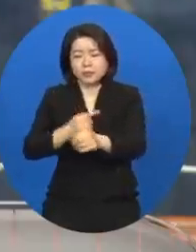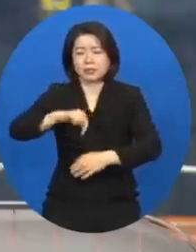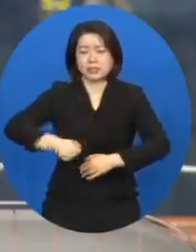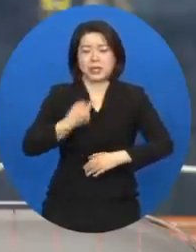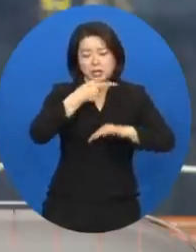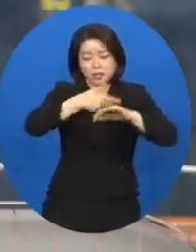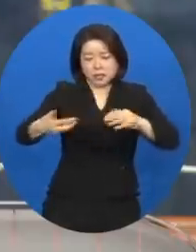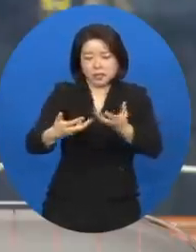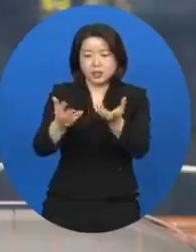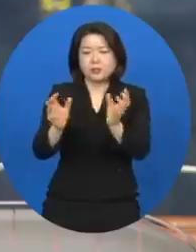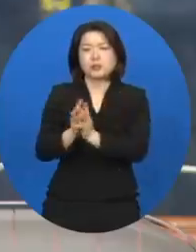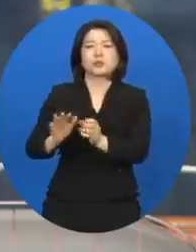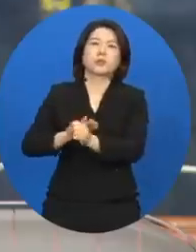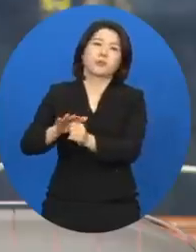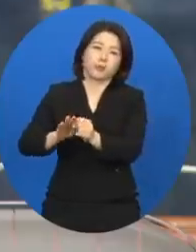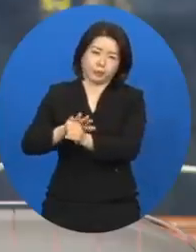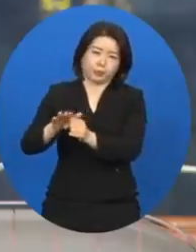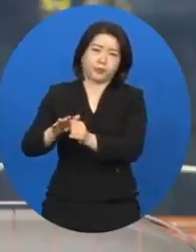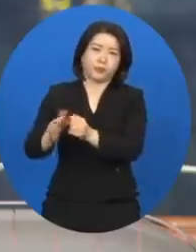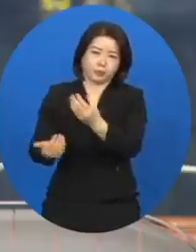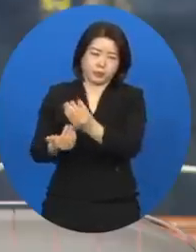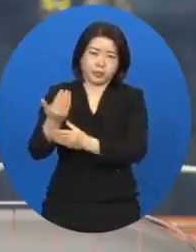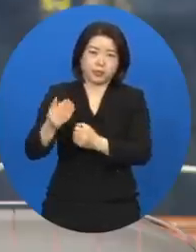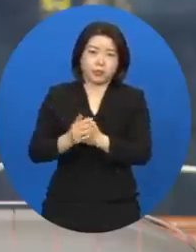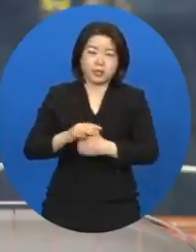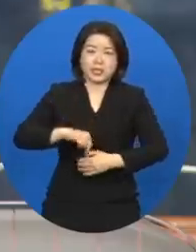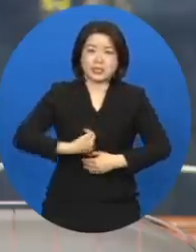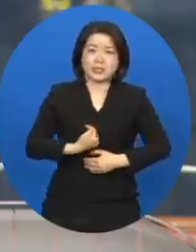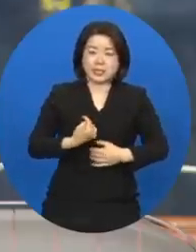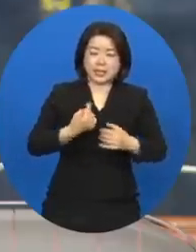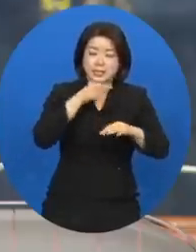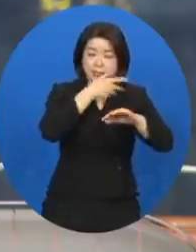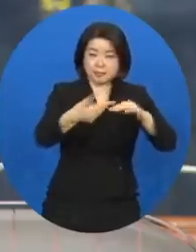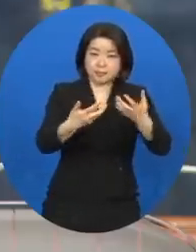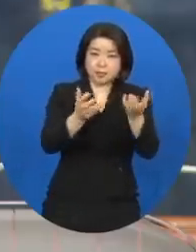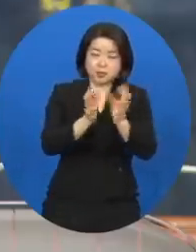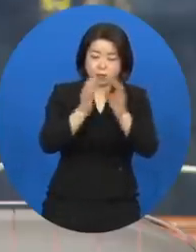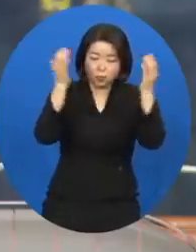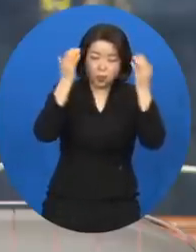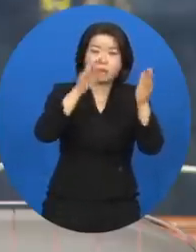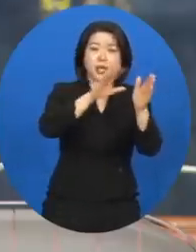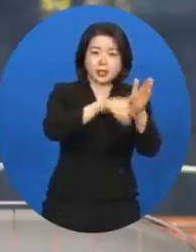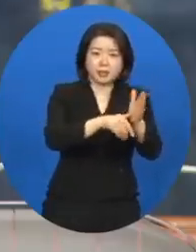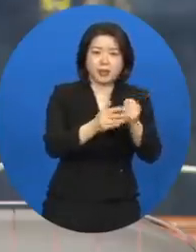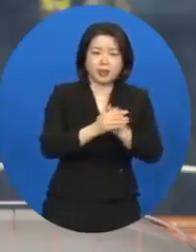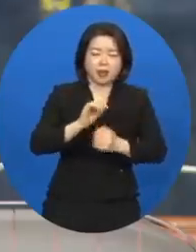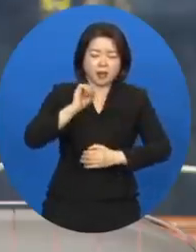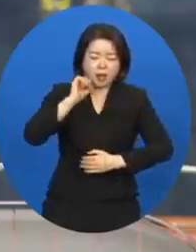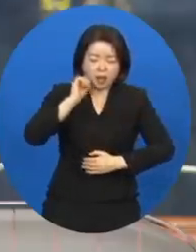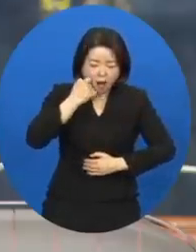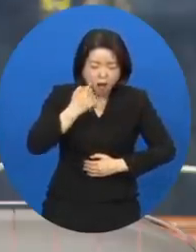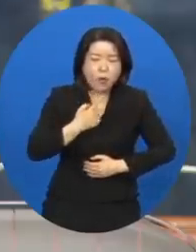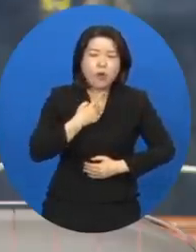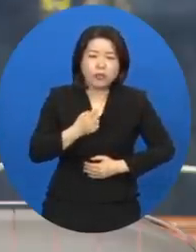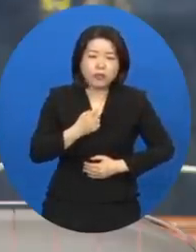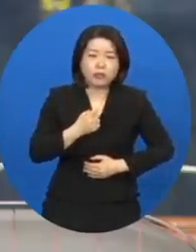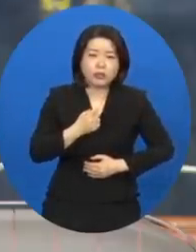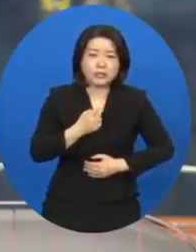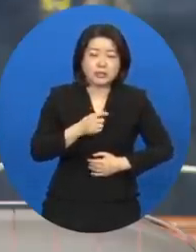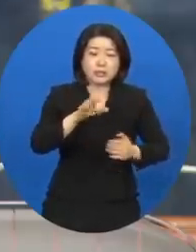됩니다. 자기 민족의 고난의 때, 그 말할 수 없는 고난의 때 자기를 건져주신